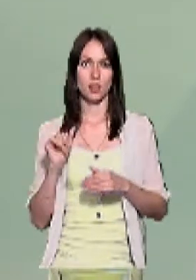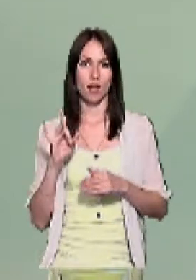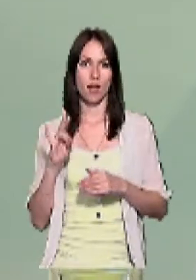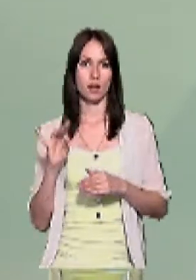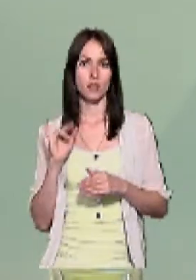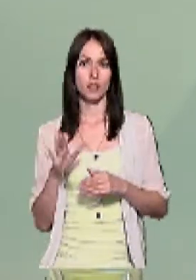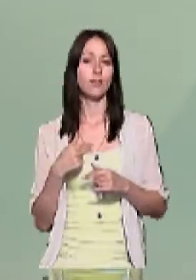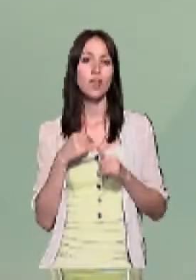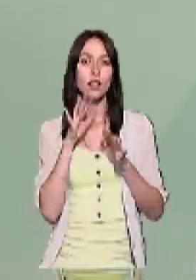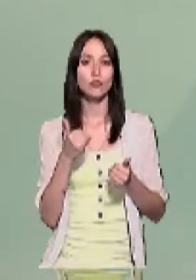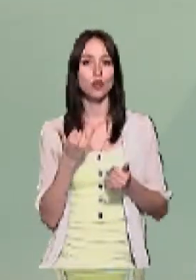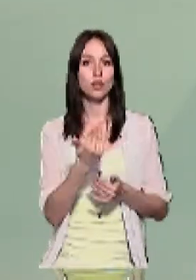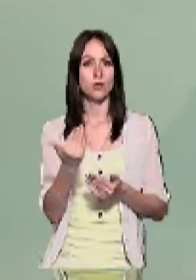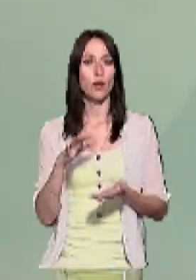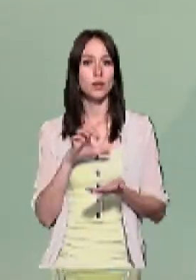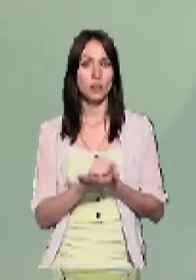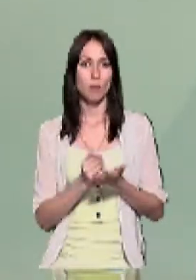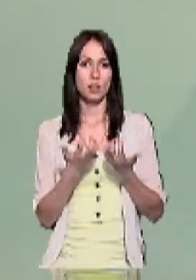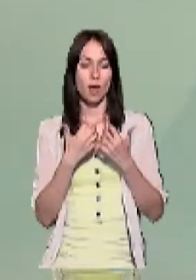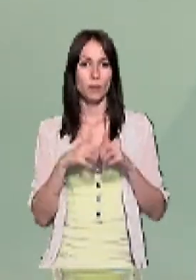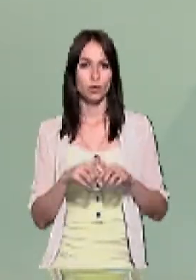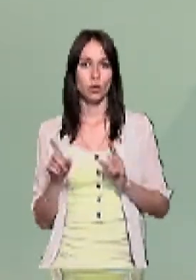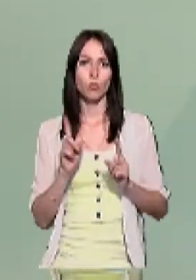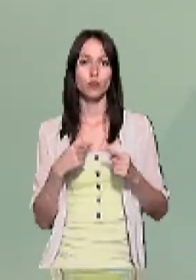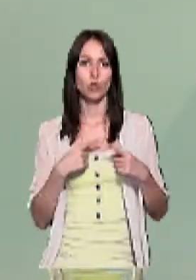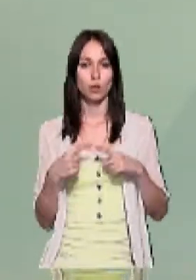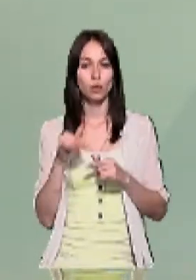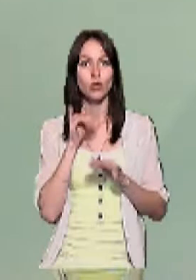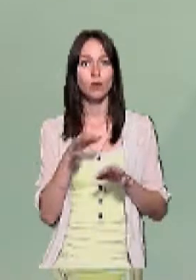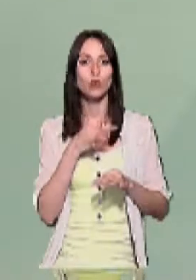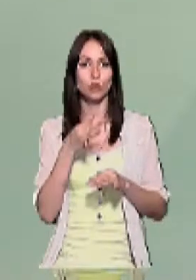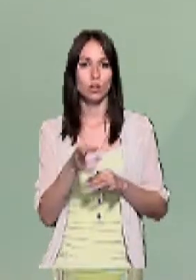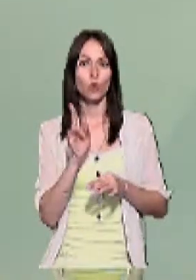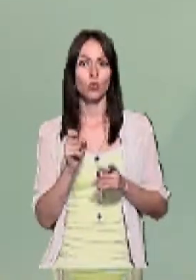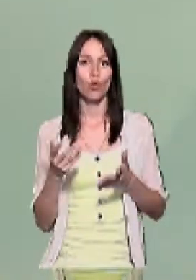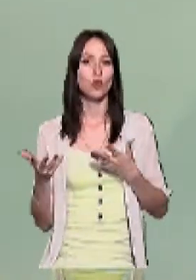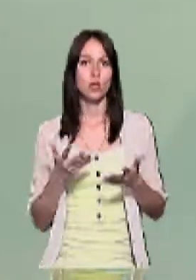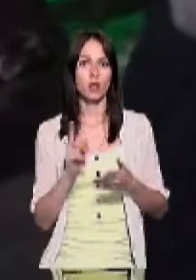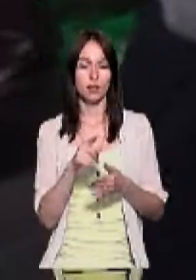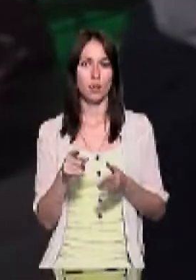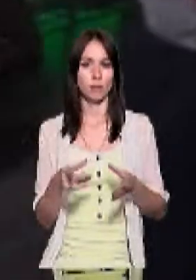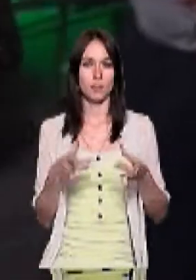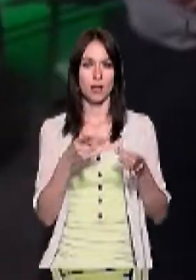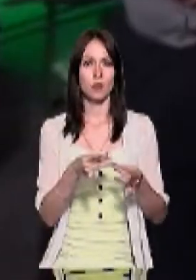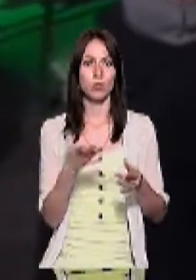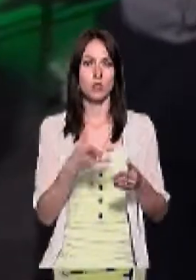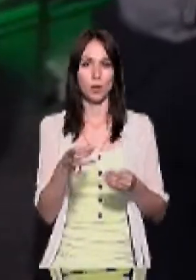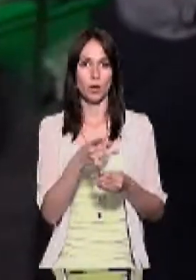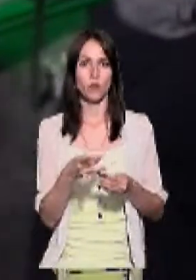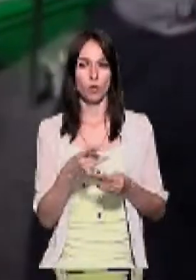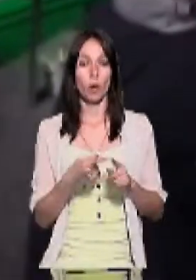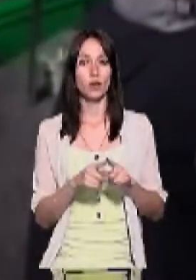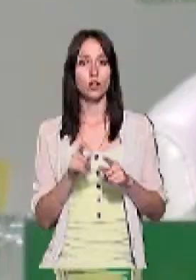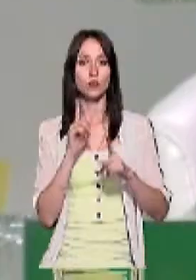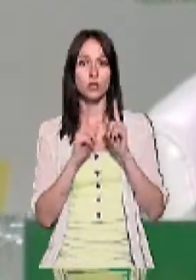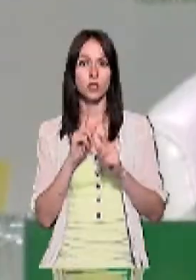Я не можу сьогодні з вами займатися арифметикою, тому що точно не можу сказати, хто за яким округом закріплений. На цьому ж засіданні